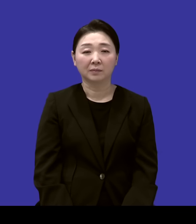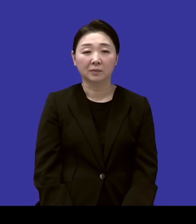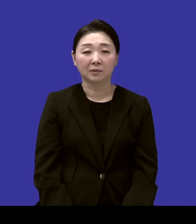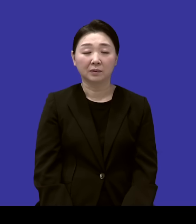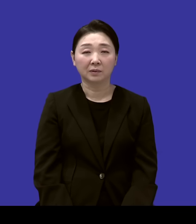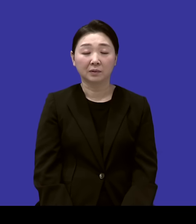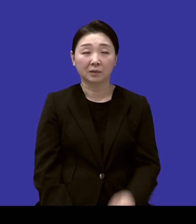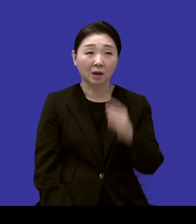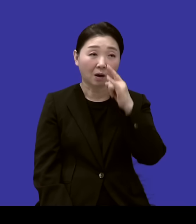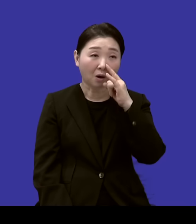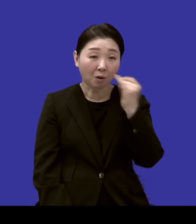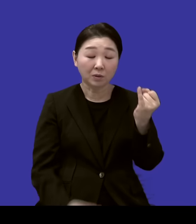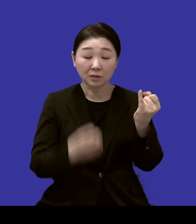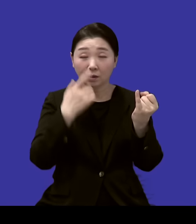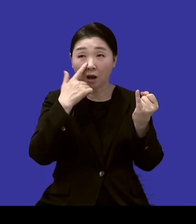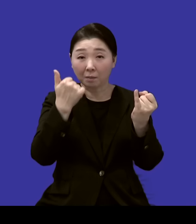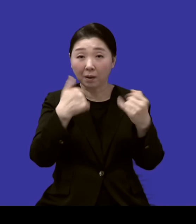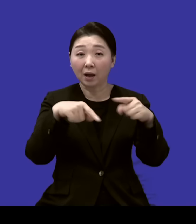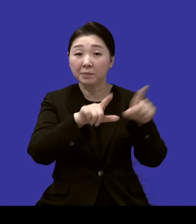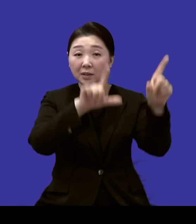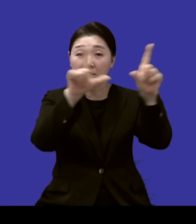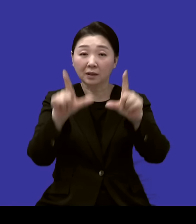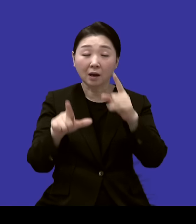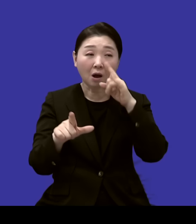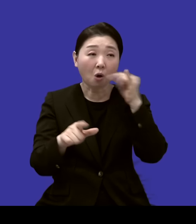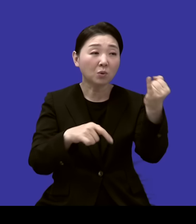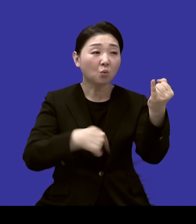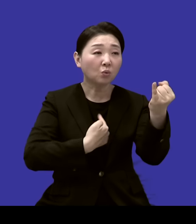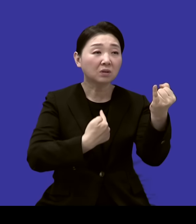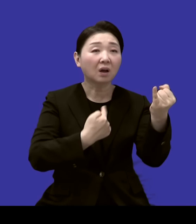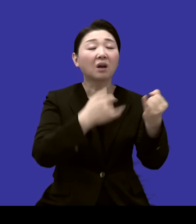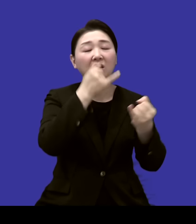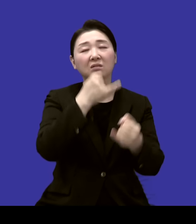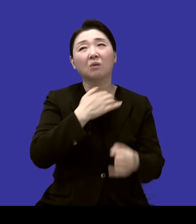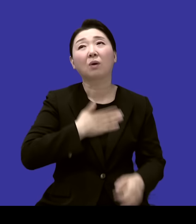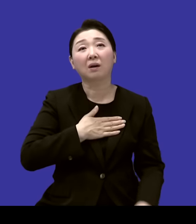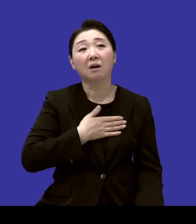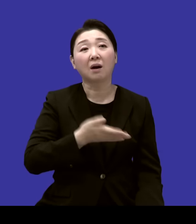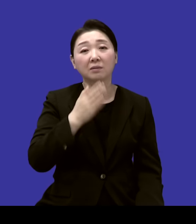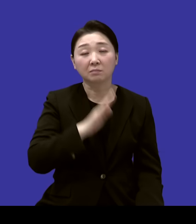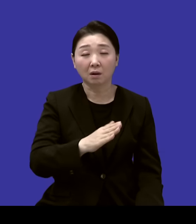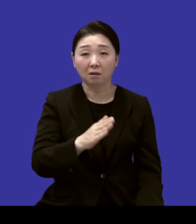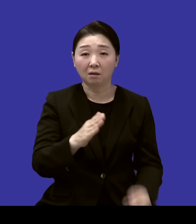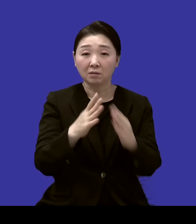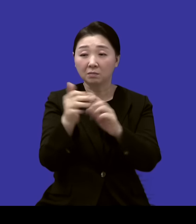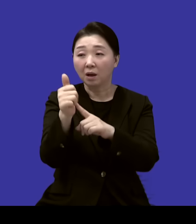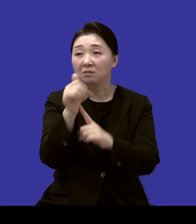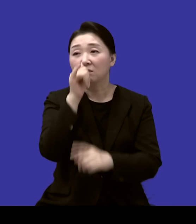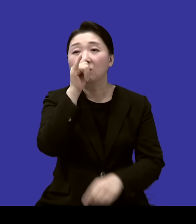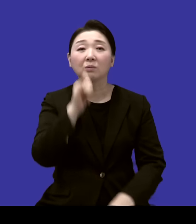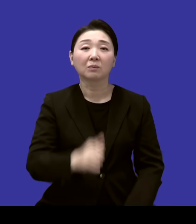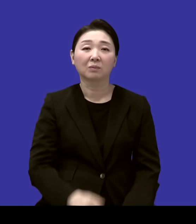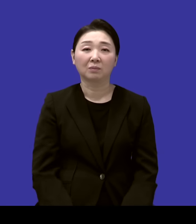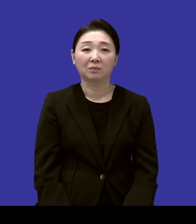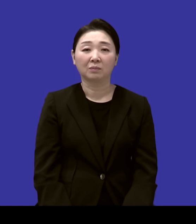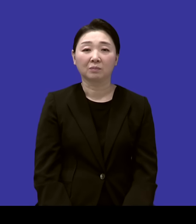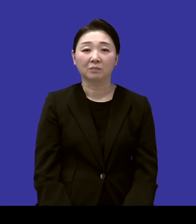또 새살림을 하고 계셨던 거고. 네, 저 몰랐어요. 어머니만 계신 줄 알았는데 네. 따라갔는데 집에 어떤 아저씨가 계시는 거예요. 어.